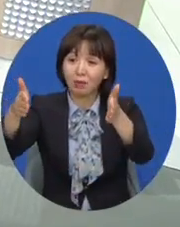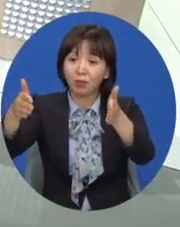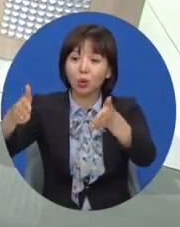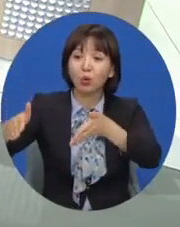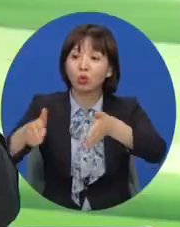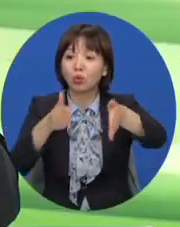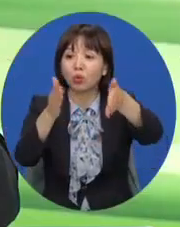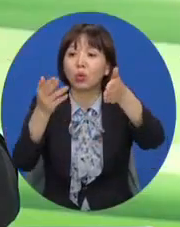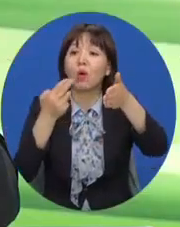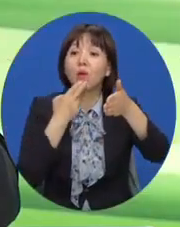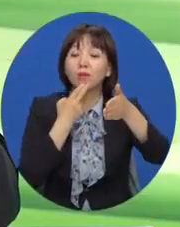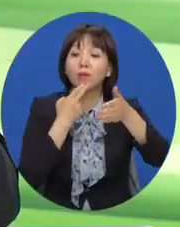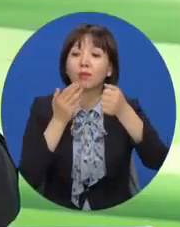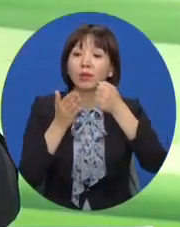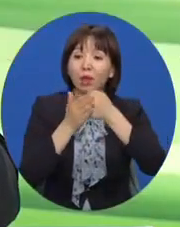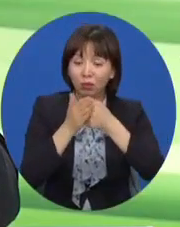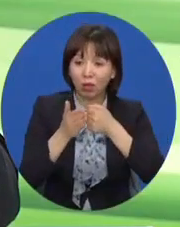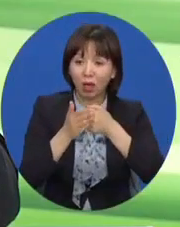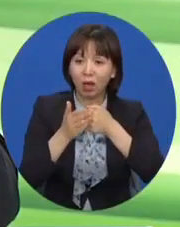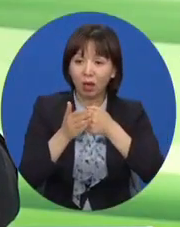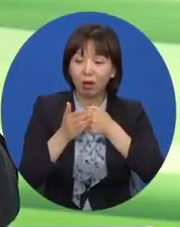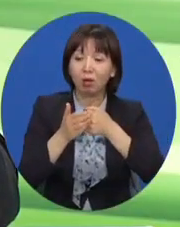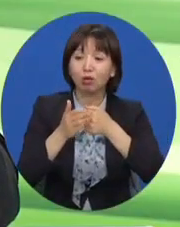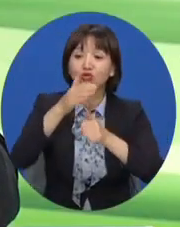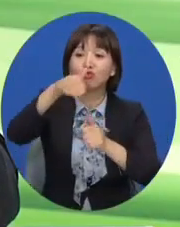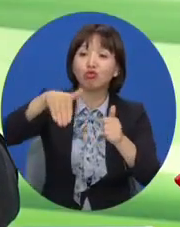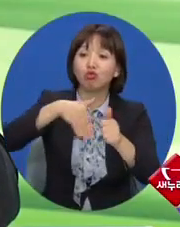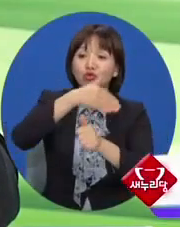도로가 없습니다. 그래서 역세권 개발 사업을 해서